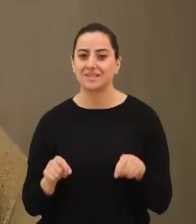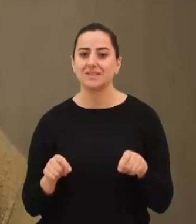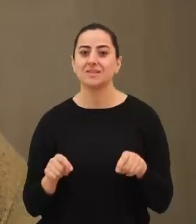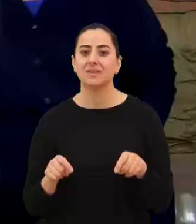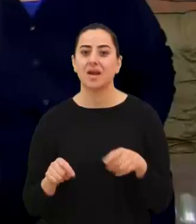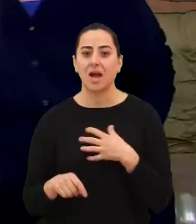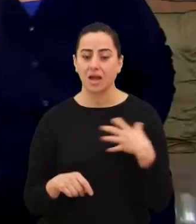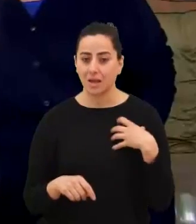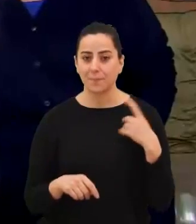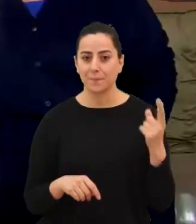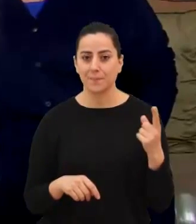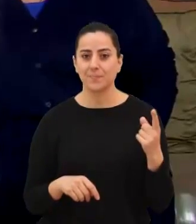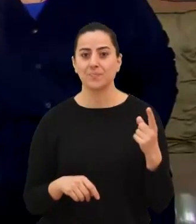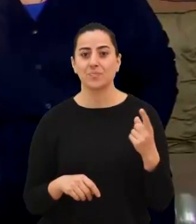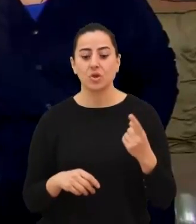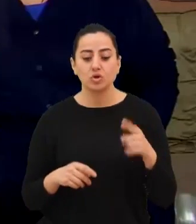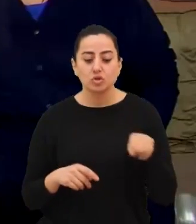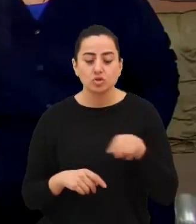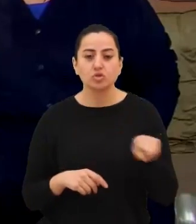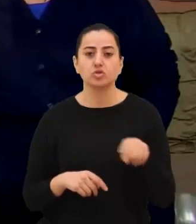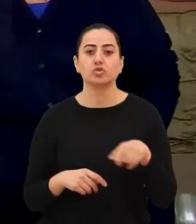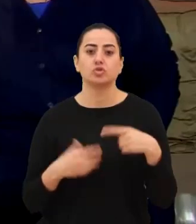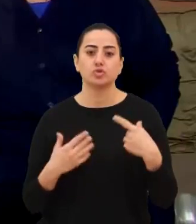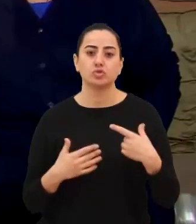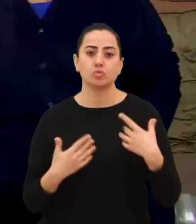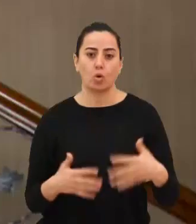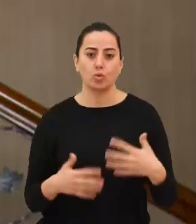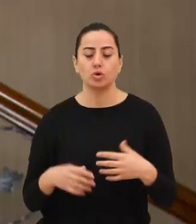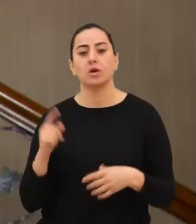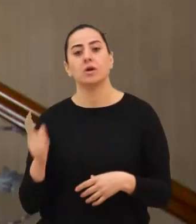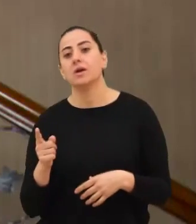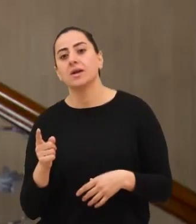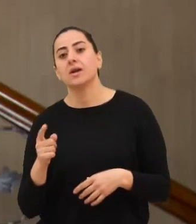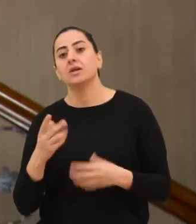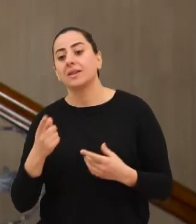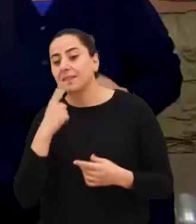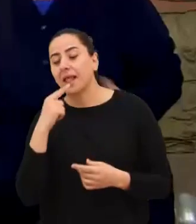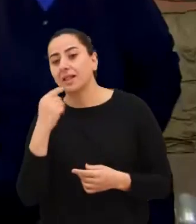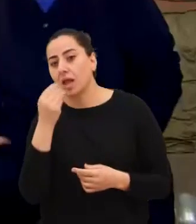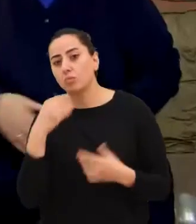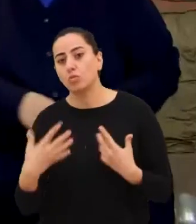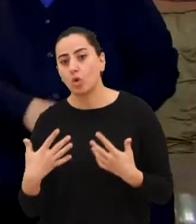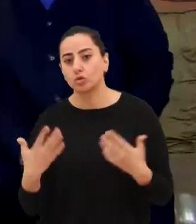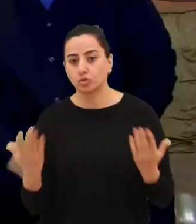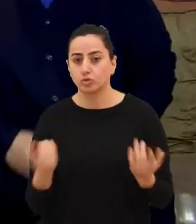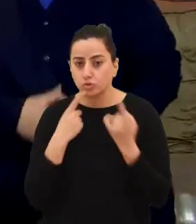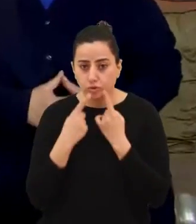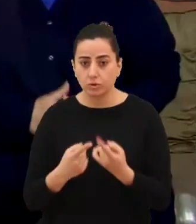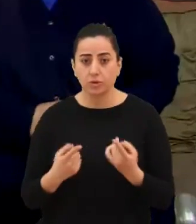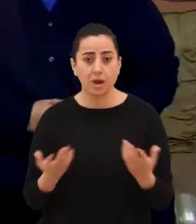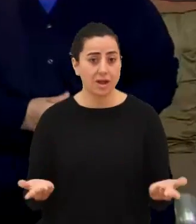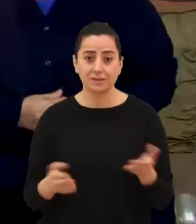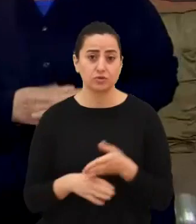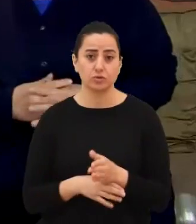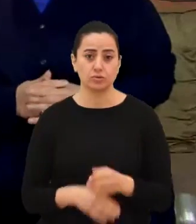Bey. Annem emziren annenin turşu yedirilirse sütünün artacağını, Badire annem ise tatlı yedirilirse sütünün artacağını söylüyor.